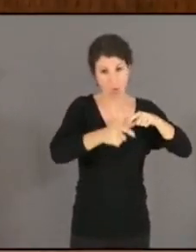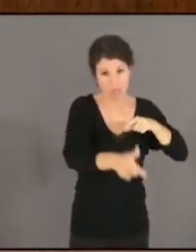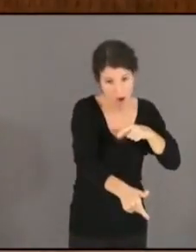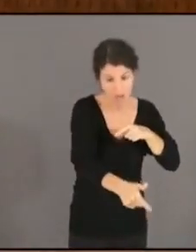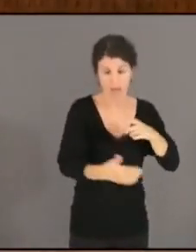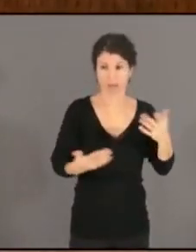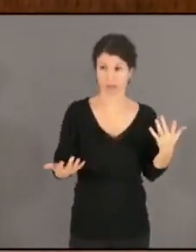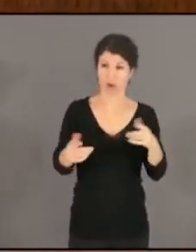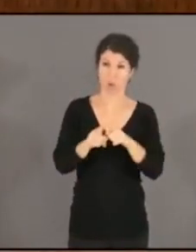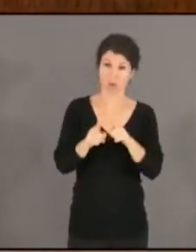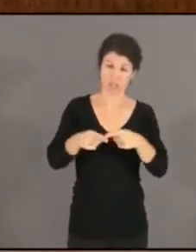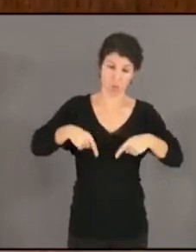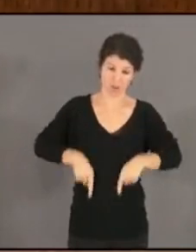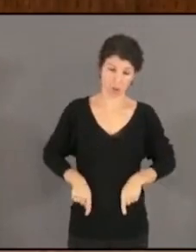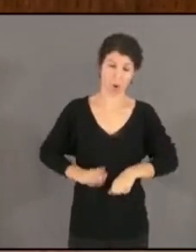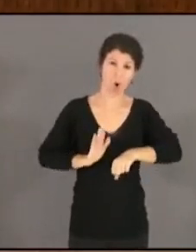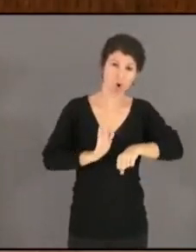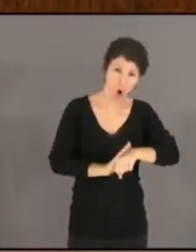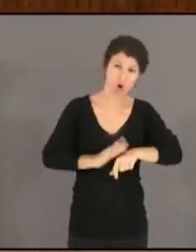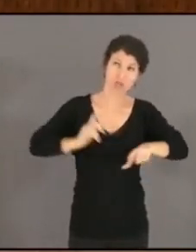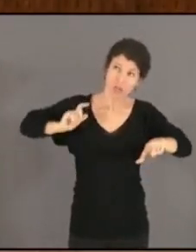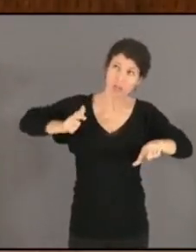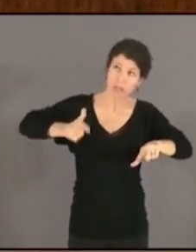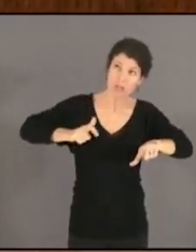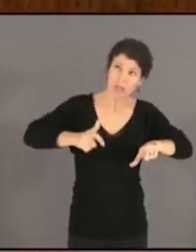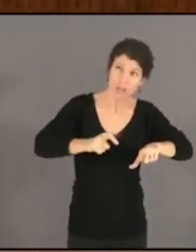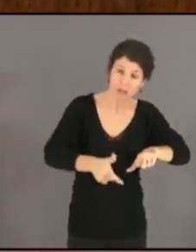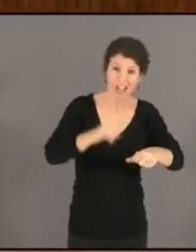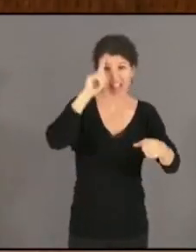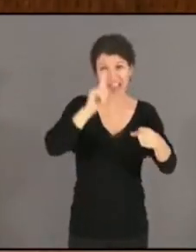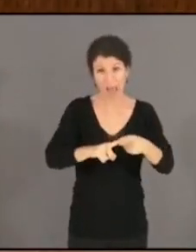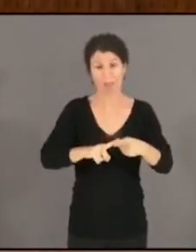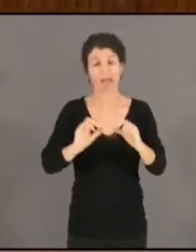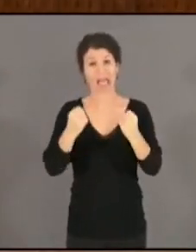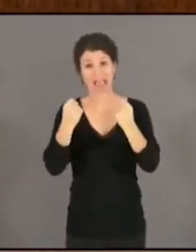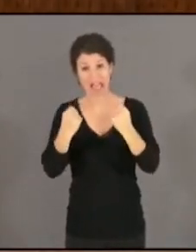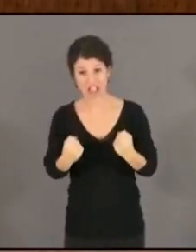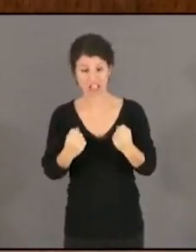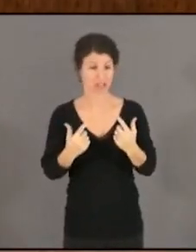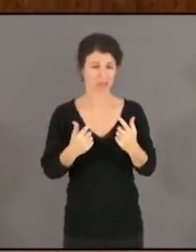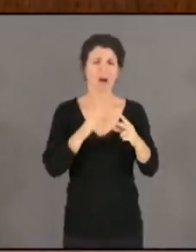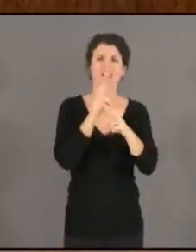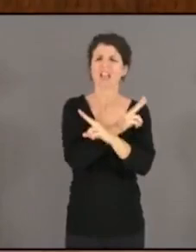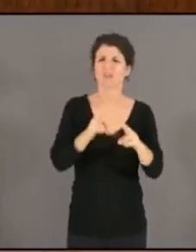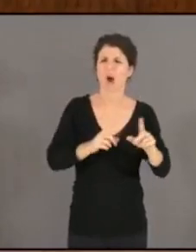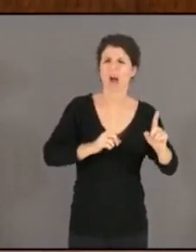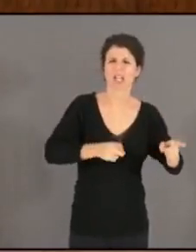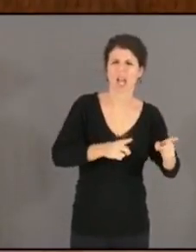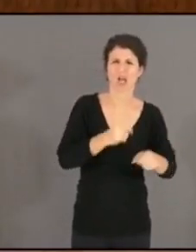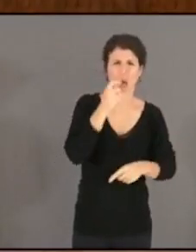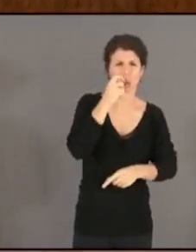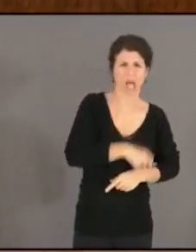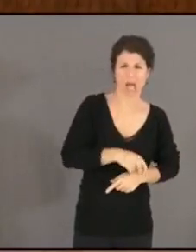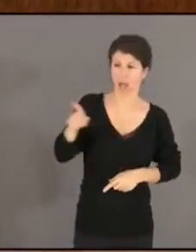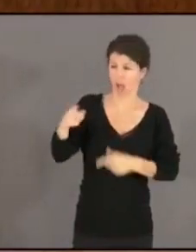désastreux des différents gouvernements de gauche en matière énergétique, qui n'ont absolument rien à voir avec la guerre en Ukraine, tout